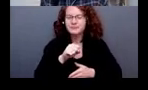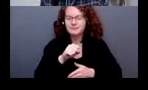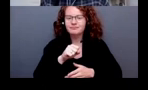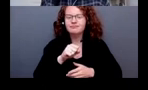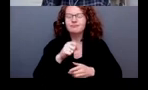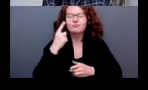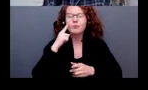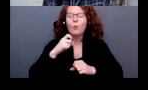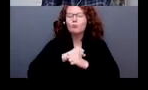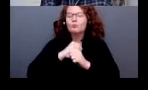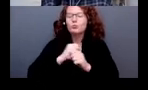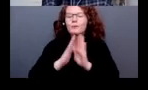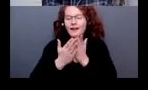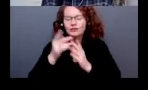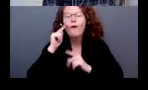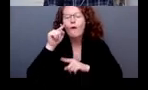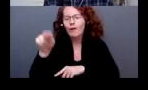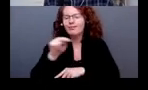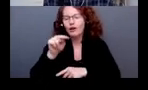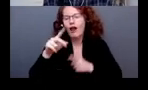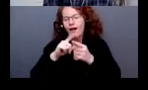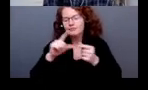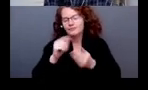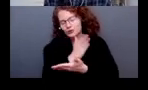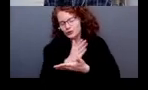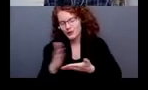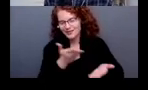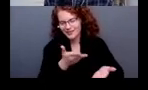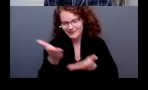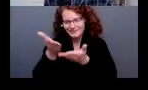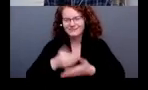présenter. Et donc, je te laisse prendre